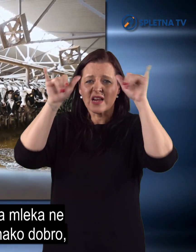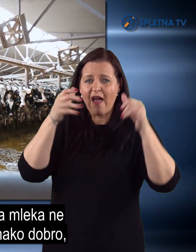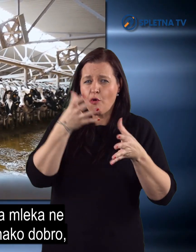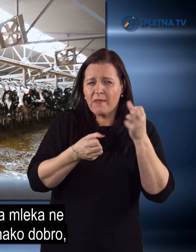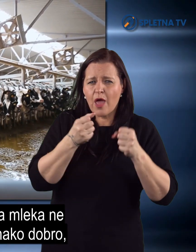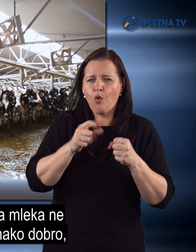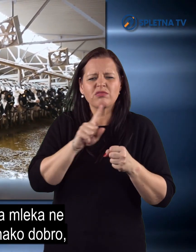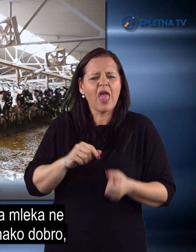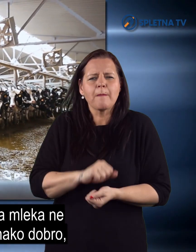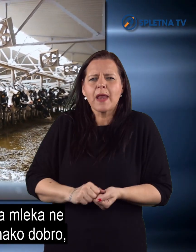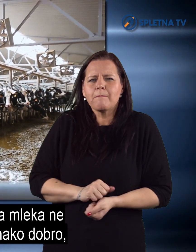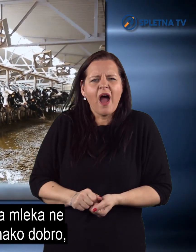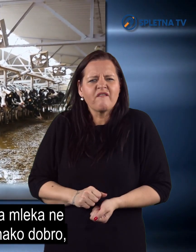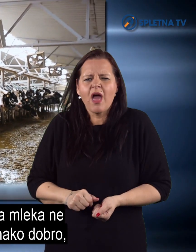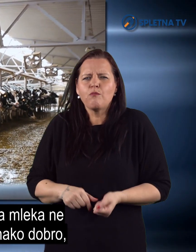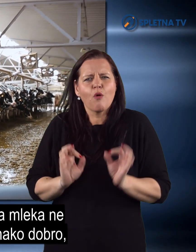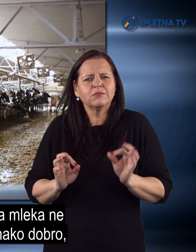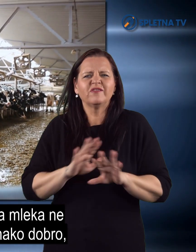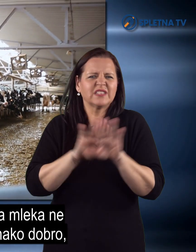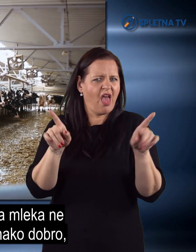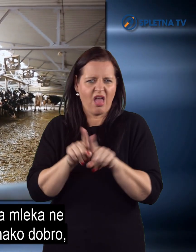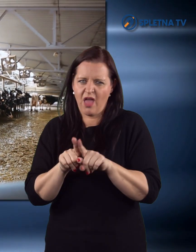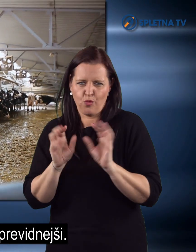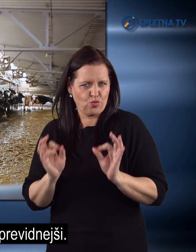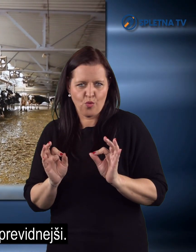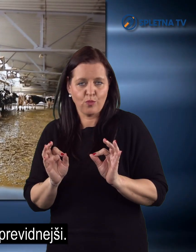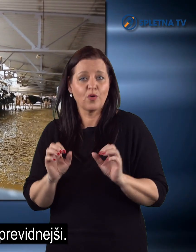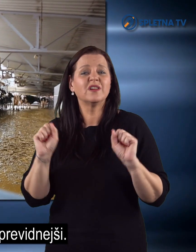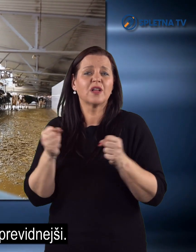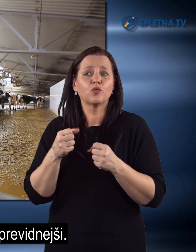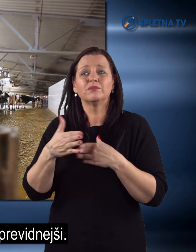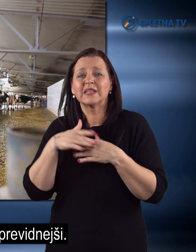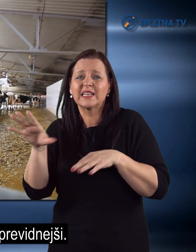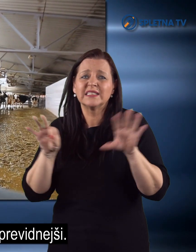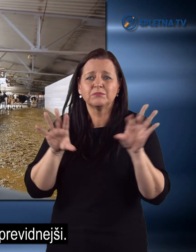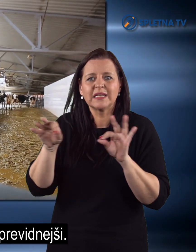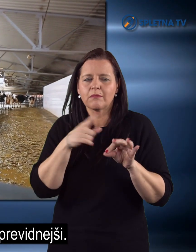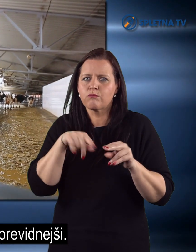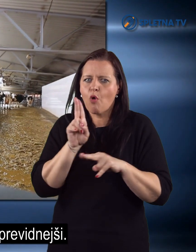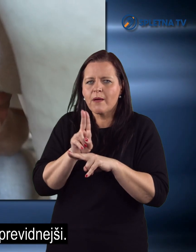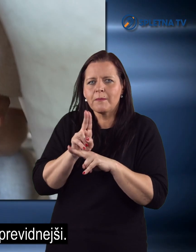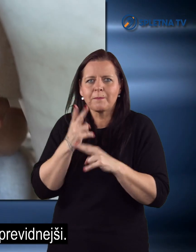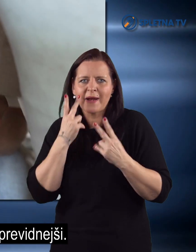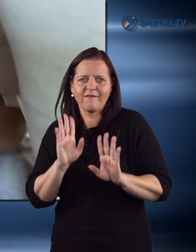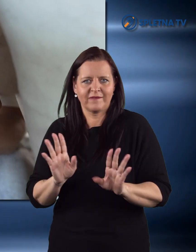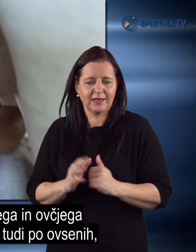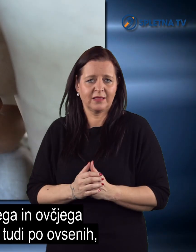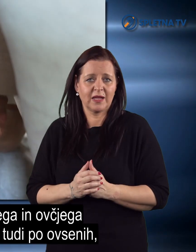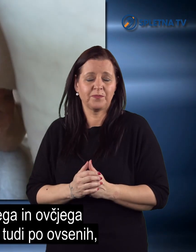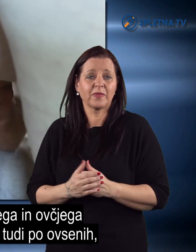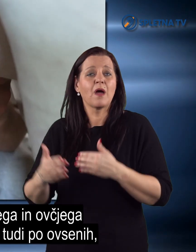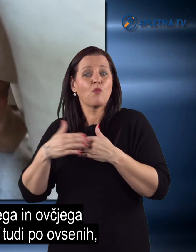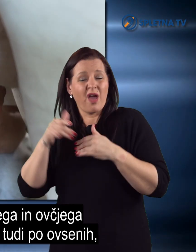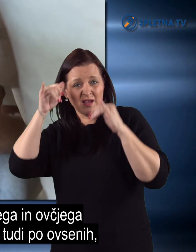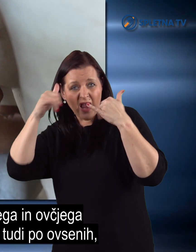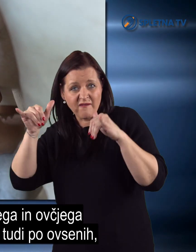Vemo, da kravjega mleka ne prebavljamo vsi enako dobro, zato smo pri izbiri previdnejši. Poleg kravjega,